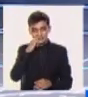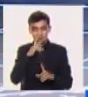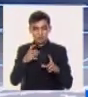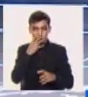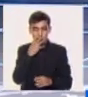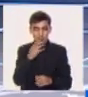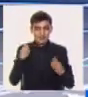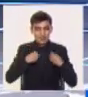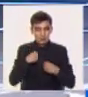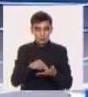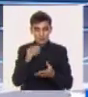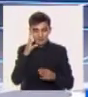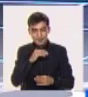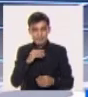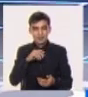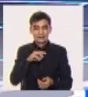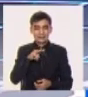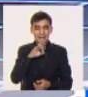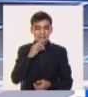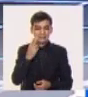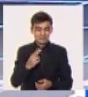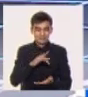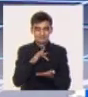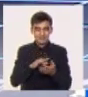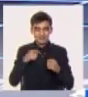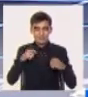и обувь? Откроются ли ТРЦ?